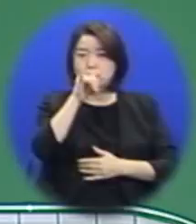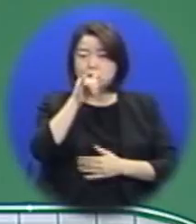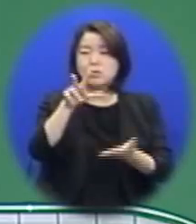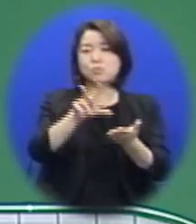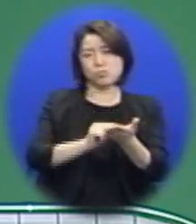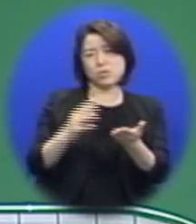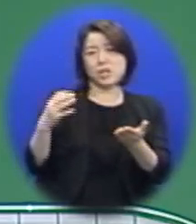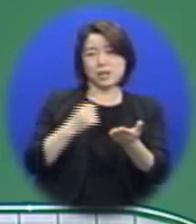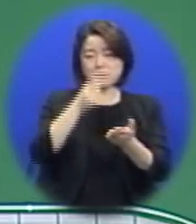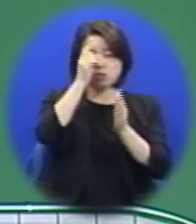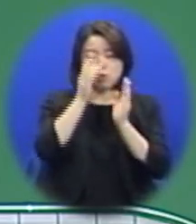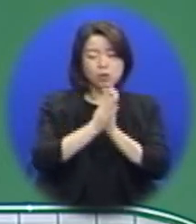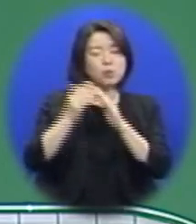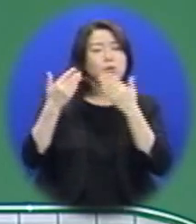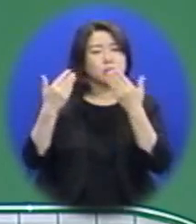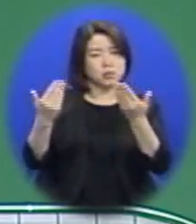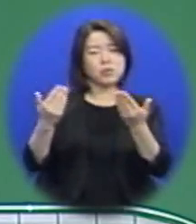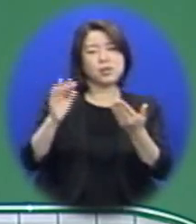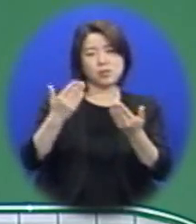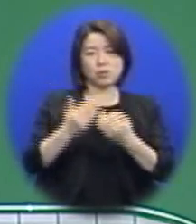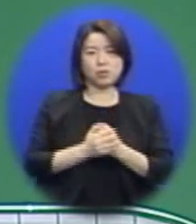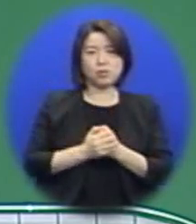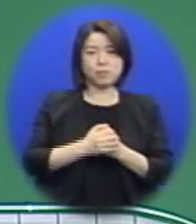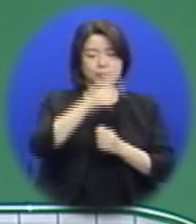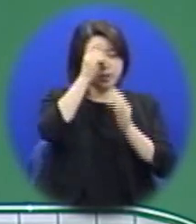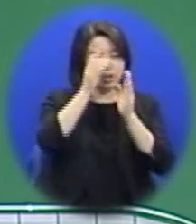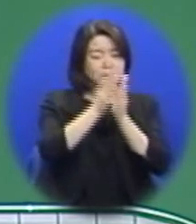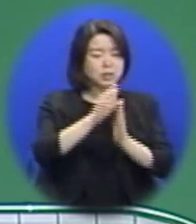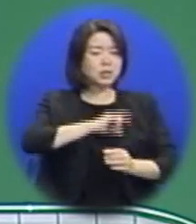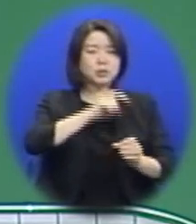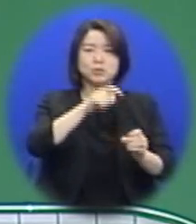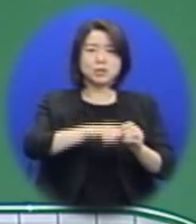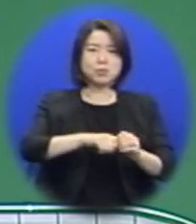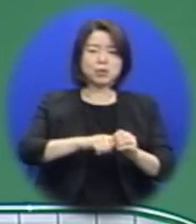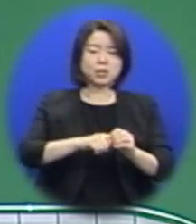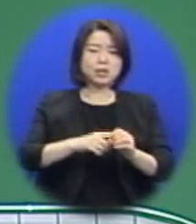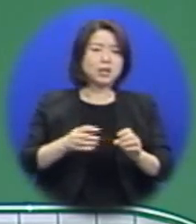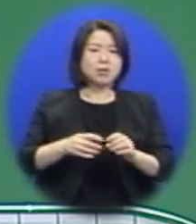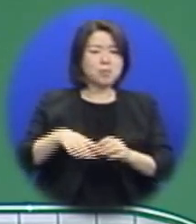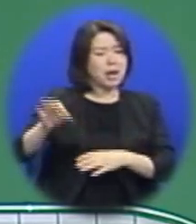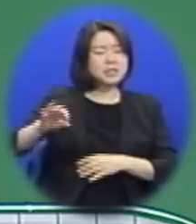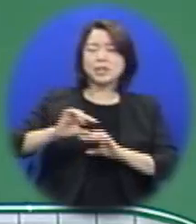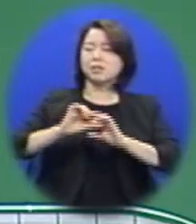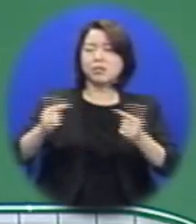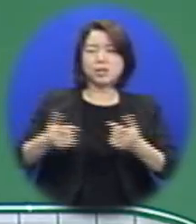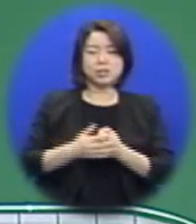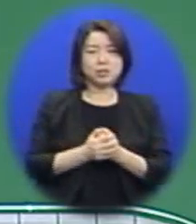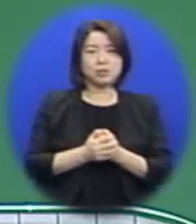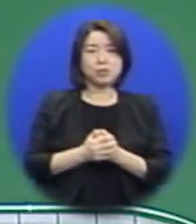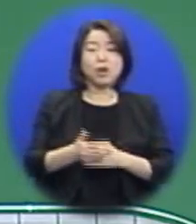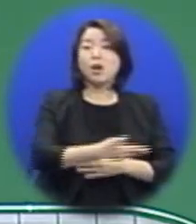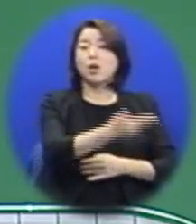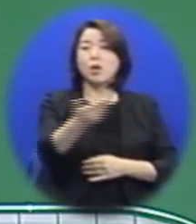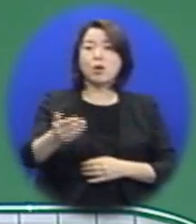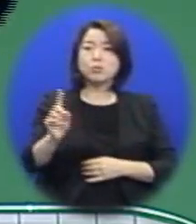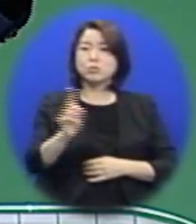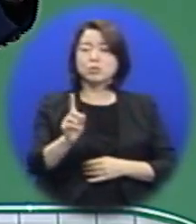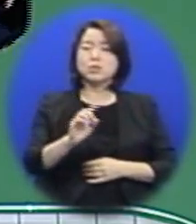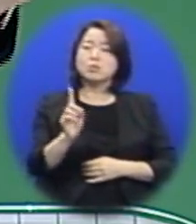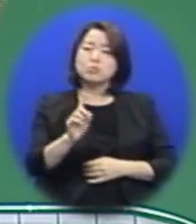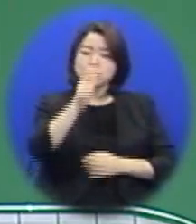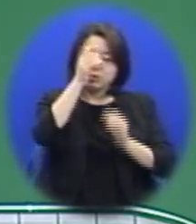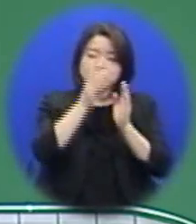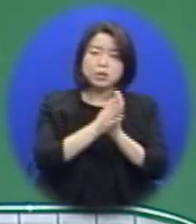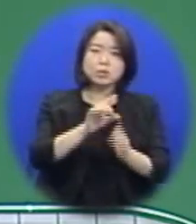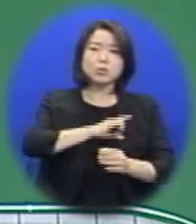문제로 기도할 수 있어야 되잖아요. 기도 제목이 아무것도 아닌 게 아닙니다. 여러분은 도대체 무슨 기도